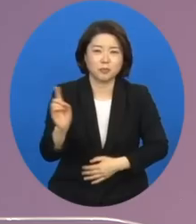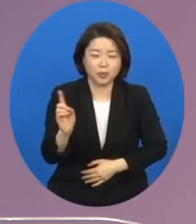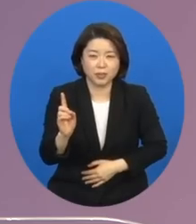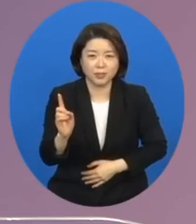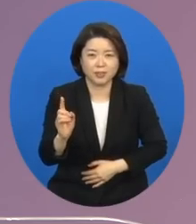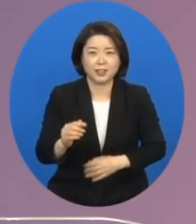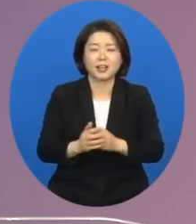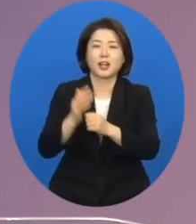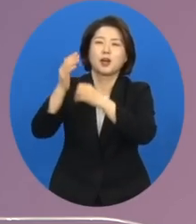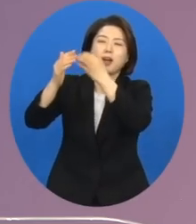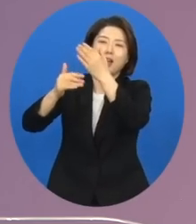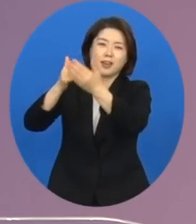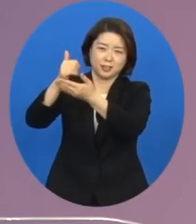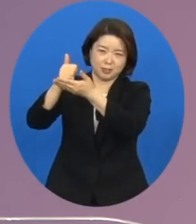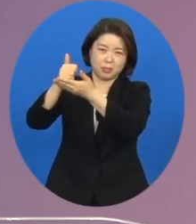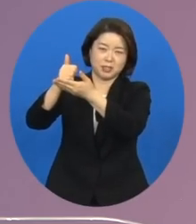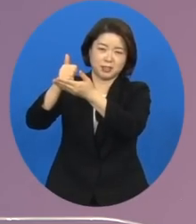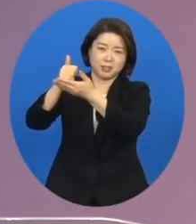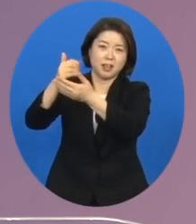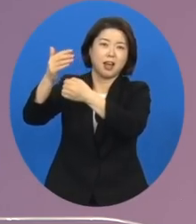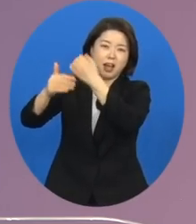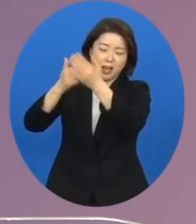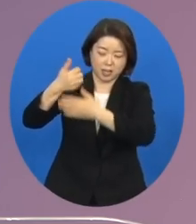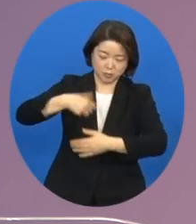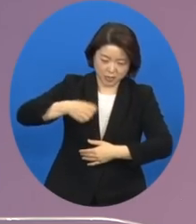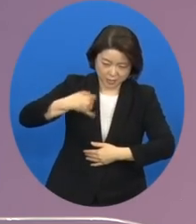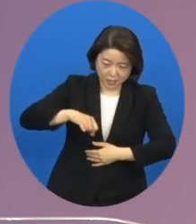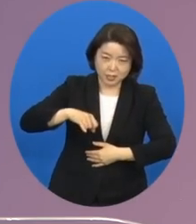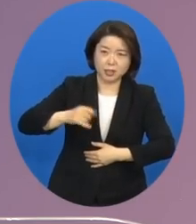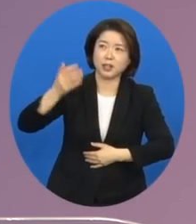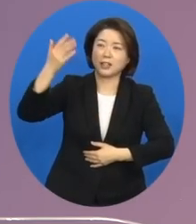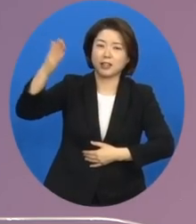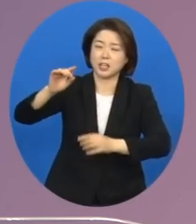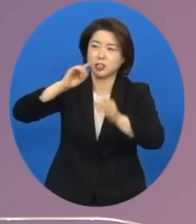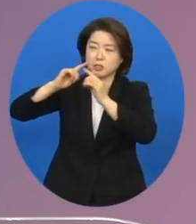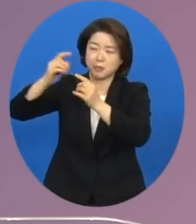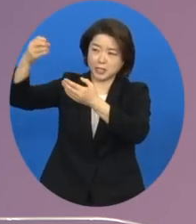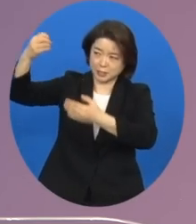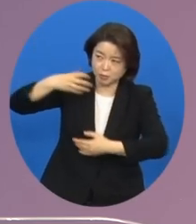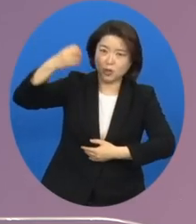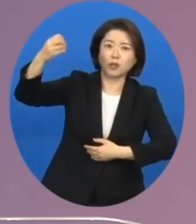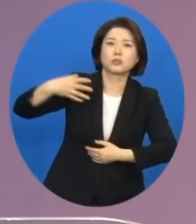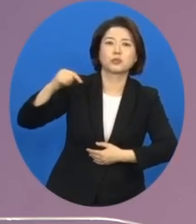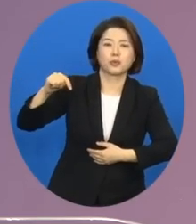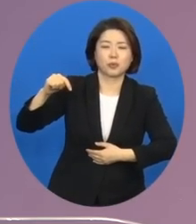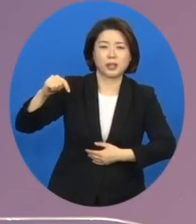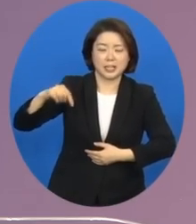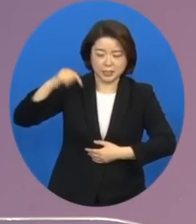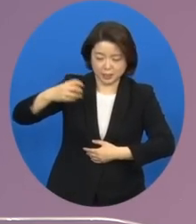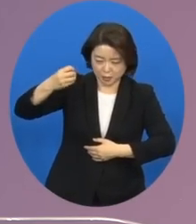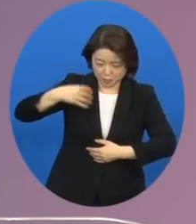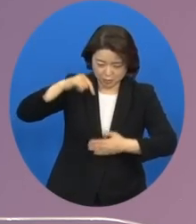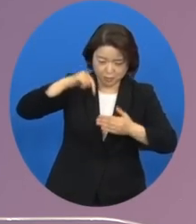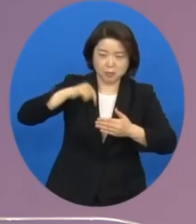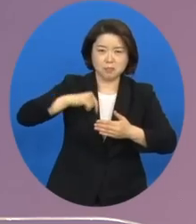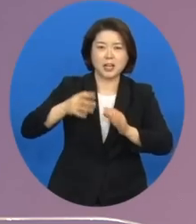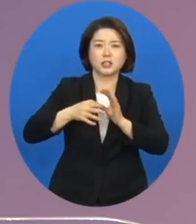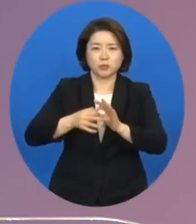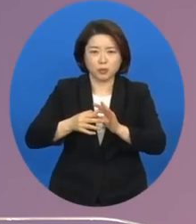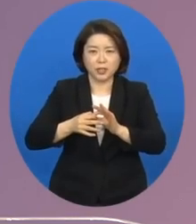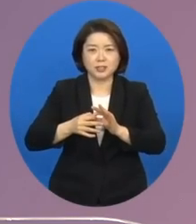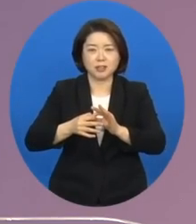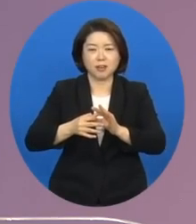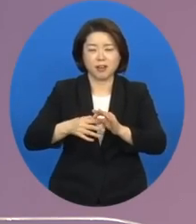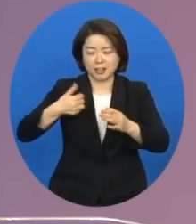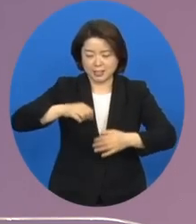하면 하나님께서 하나님의 자녀에게 당신의 말씀을 주세요 그리고 그 말씀을 통하여